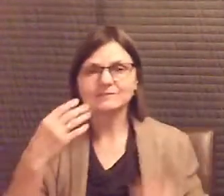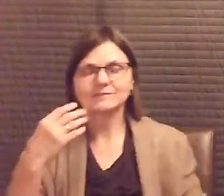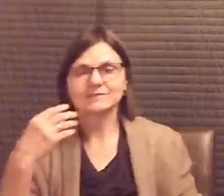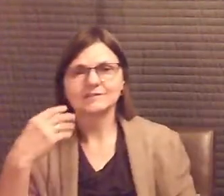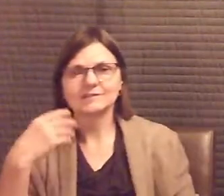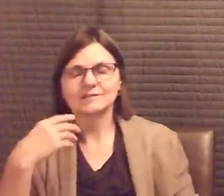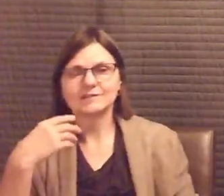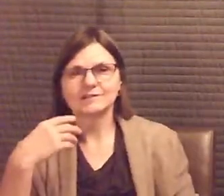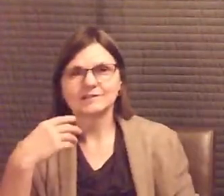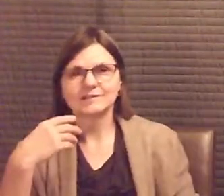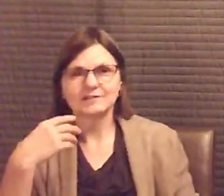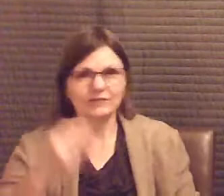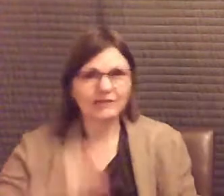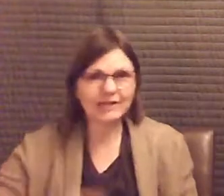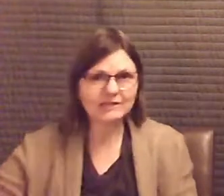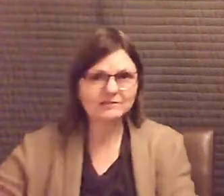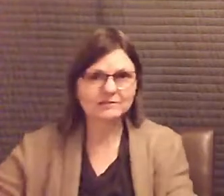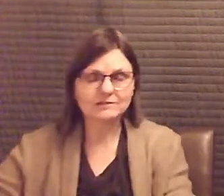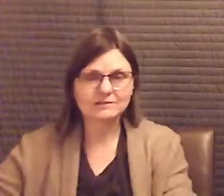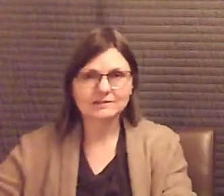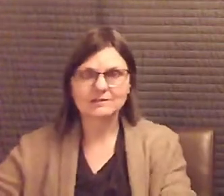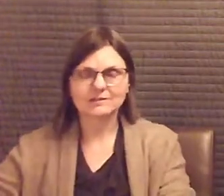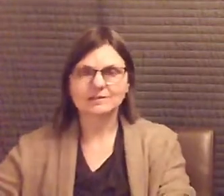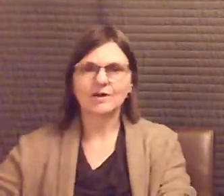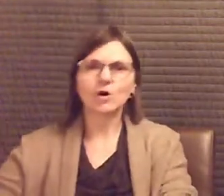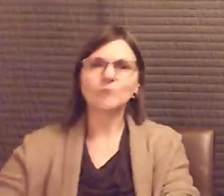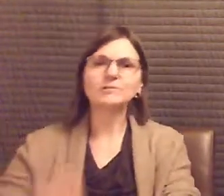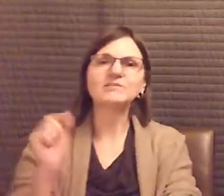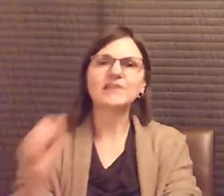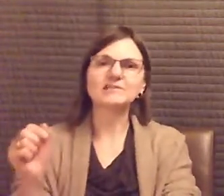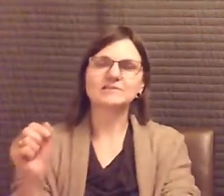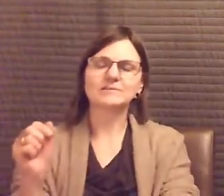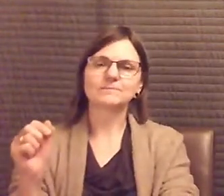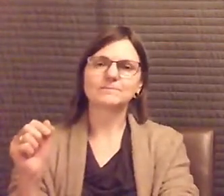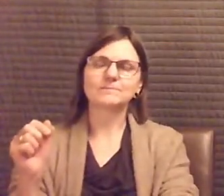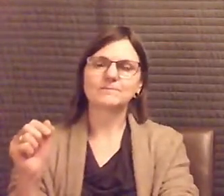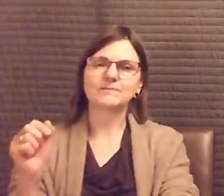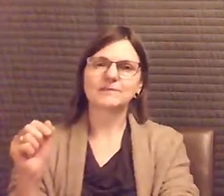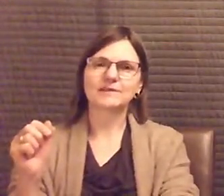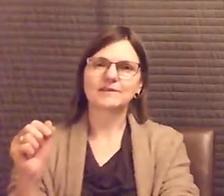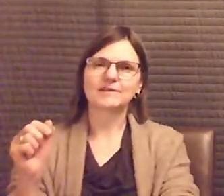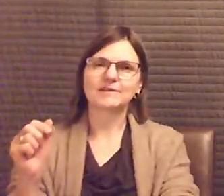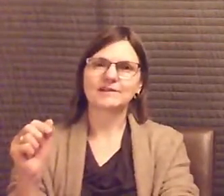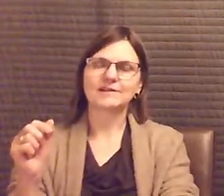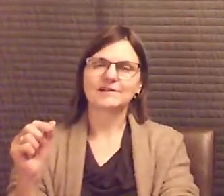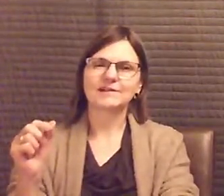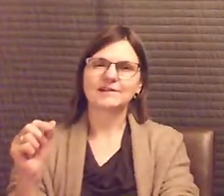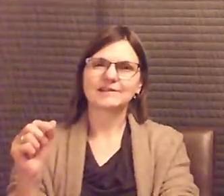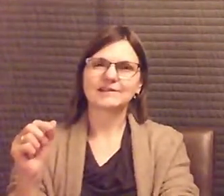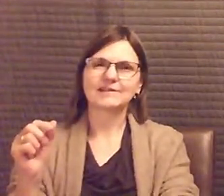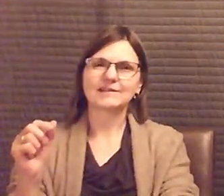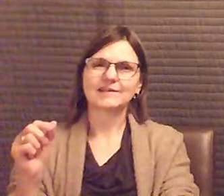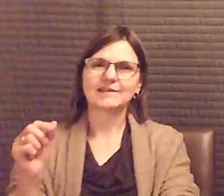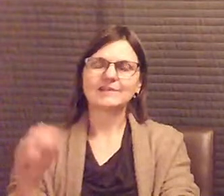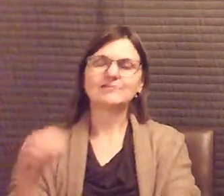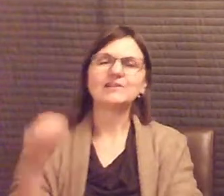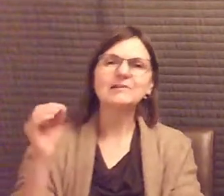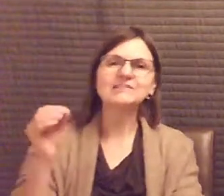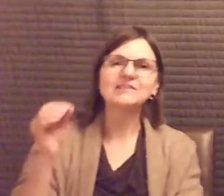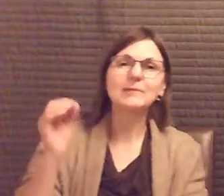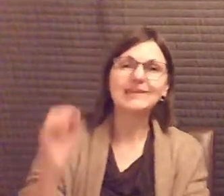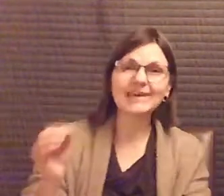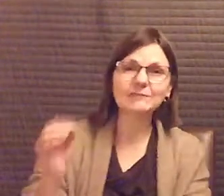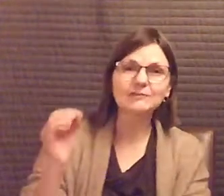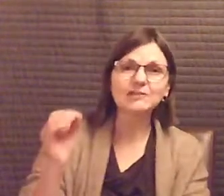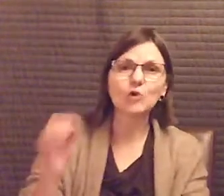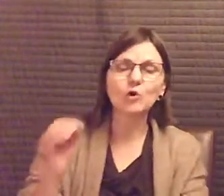die klas en hollande dat wil hij niet die casino's omdat hij weet dat die poliep en totdat alle liefde van die